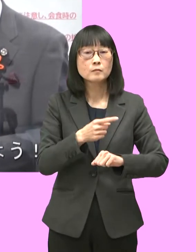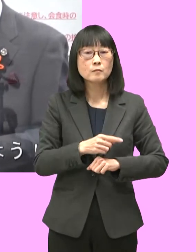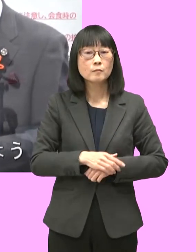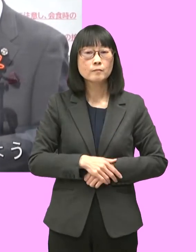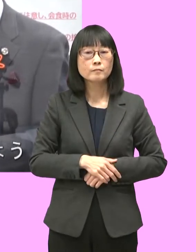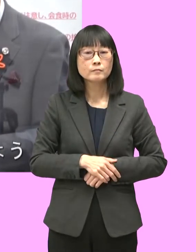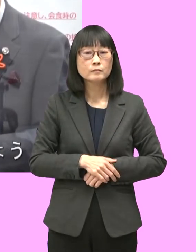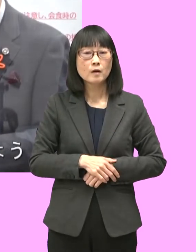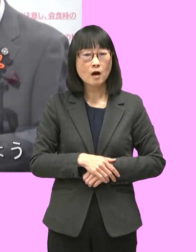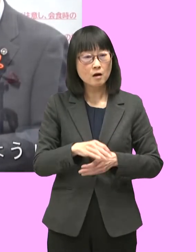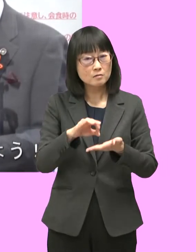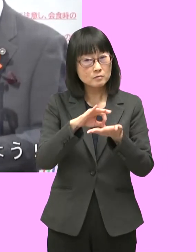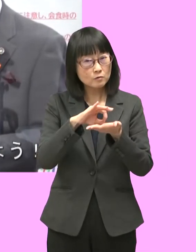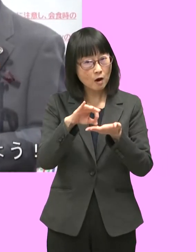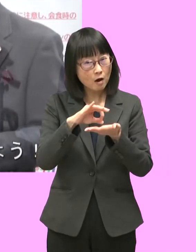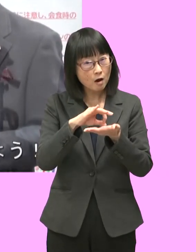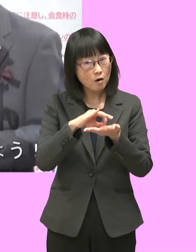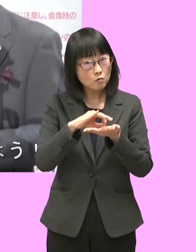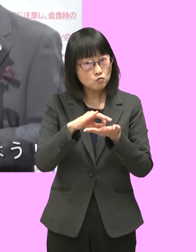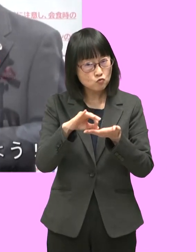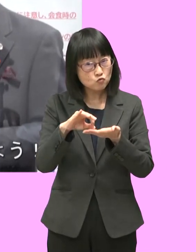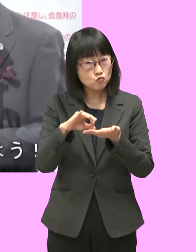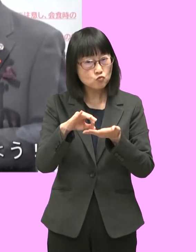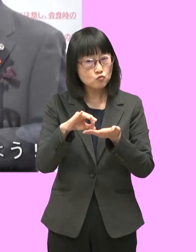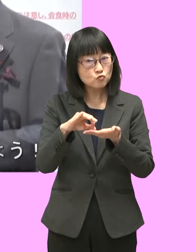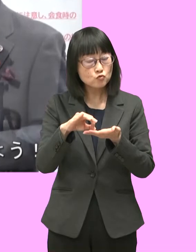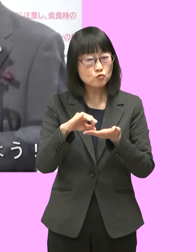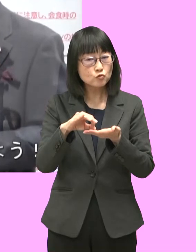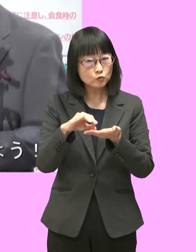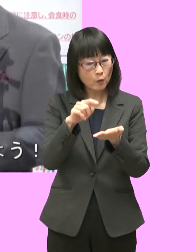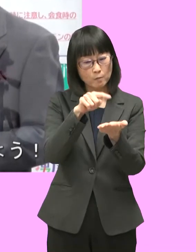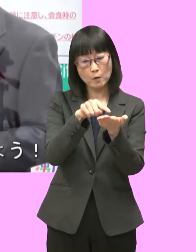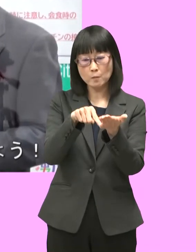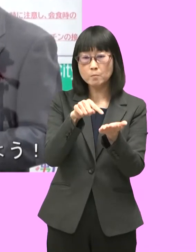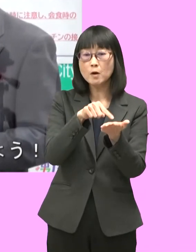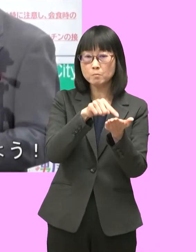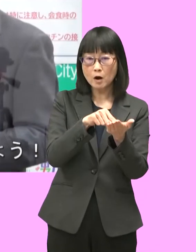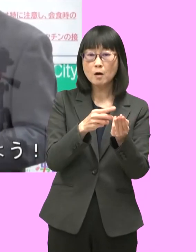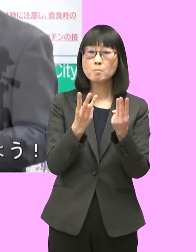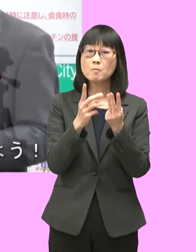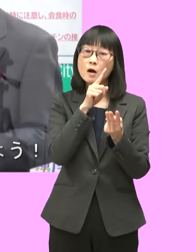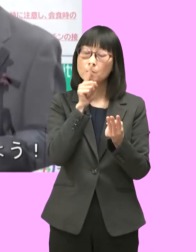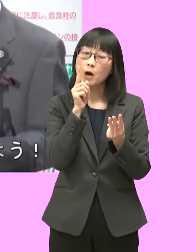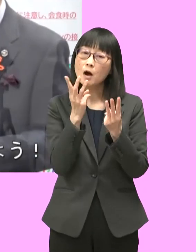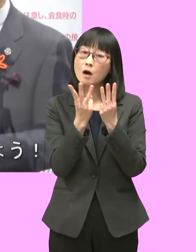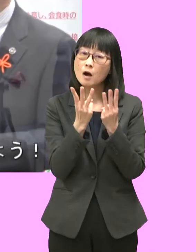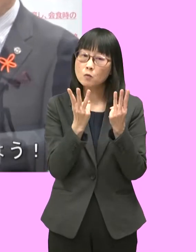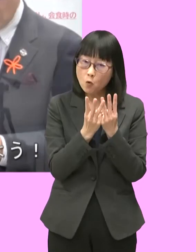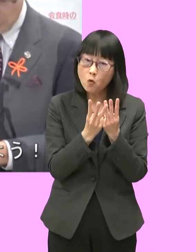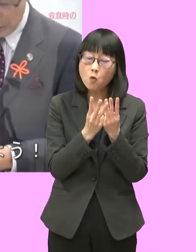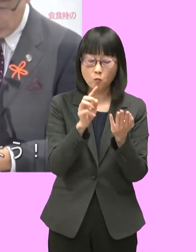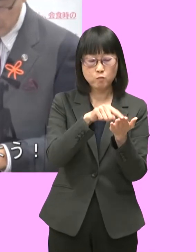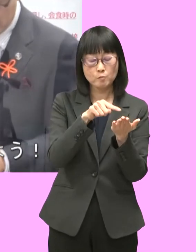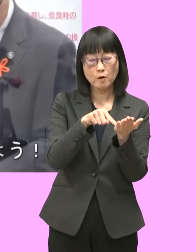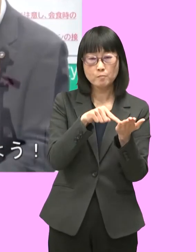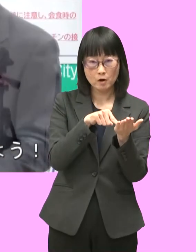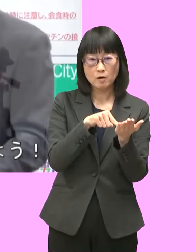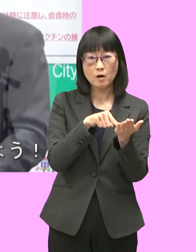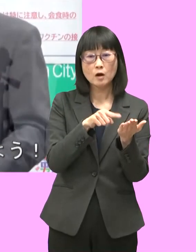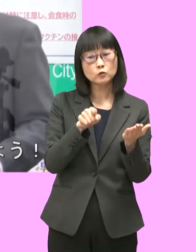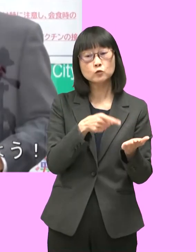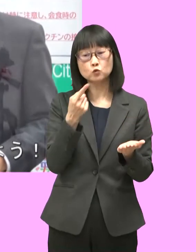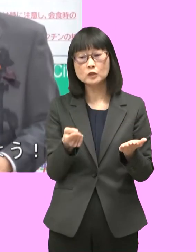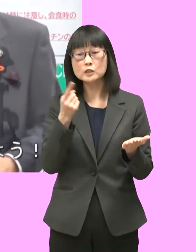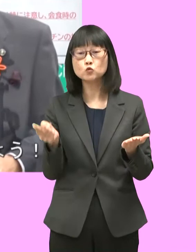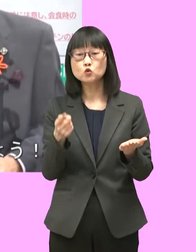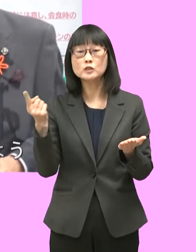なんか使うのはですね7桁の番号を押すだけで、あとはこのタップするだけというのが、まあ、お